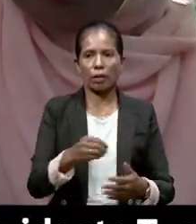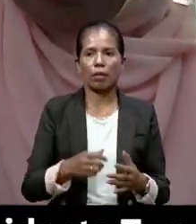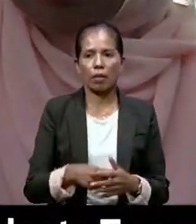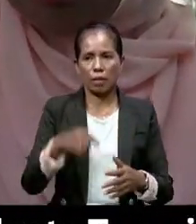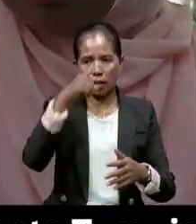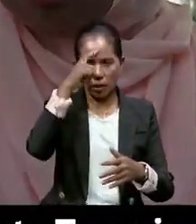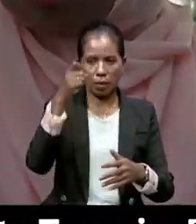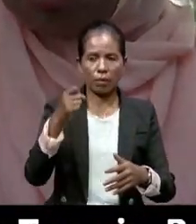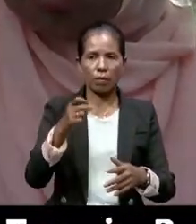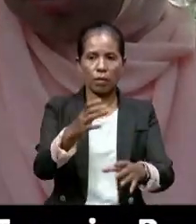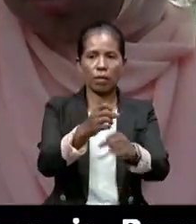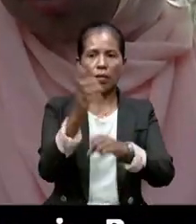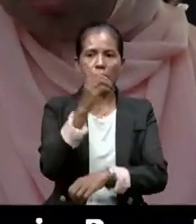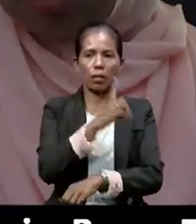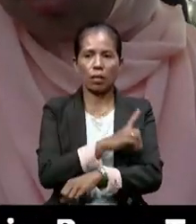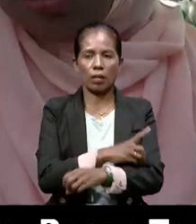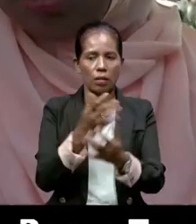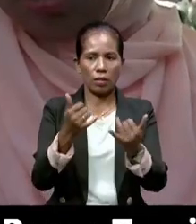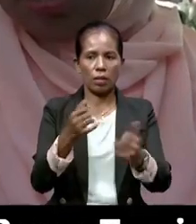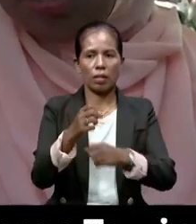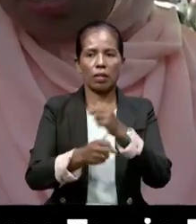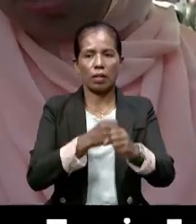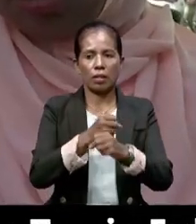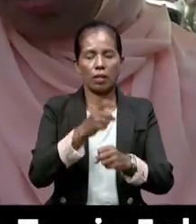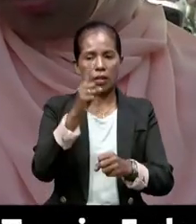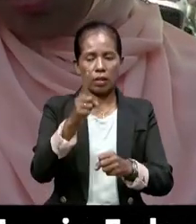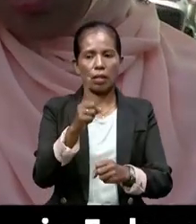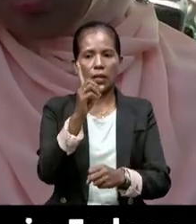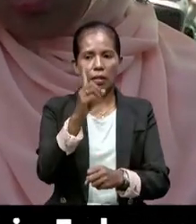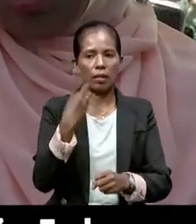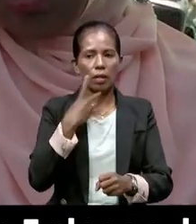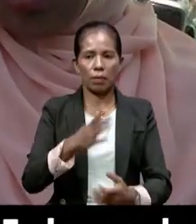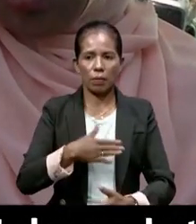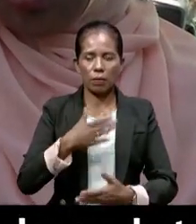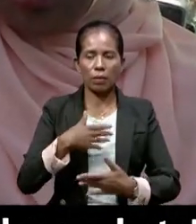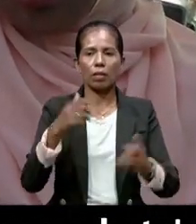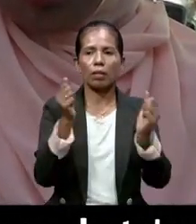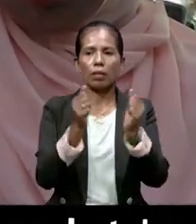tambah simul lorong da dane tinang ida adalah ida, nih kami kontenti ho.